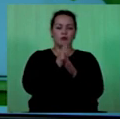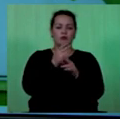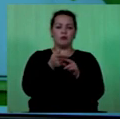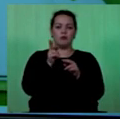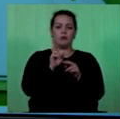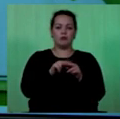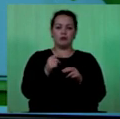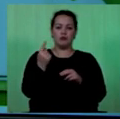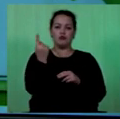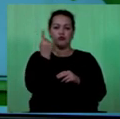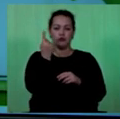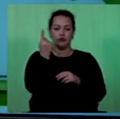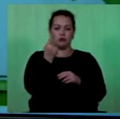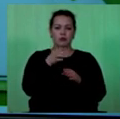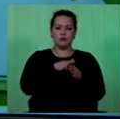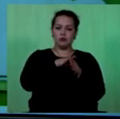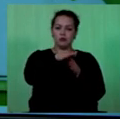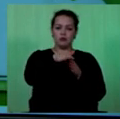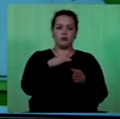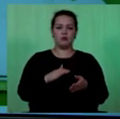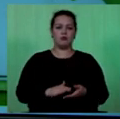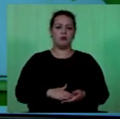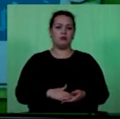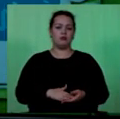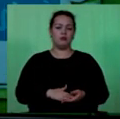это единое целое.